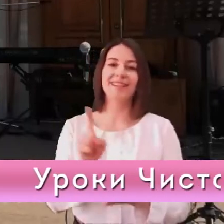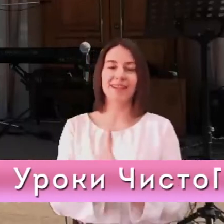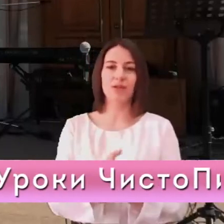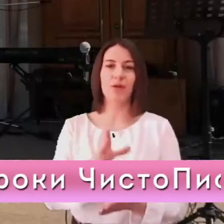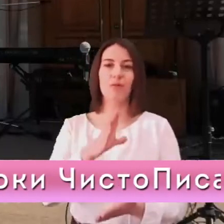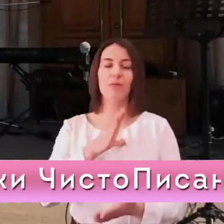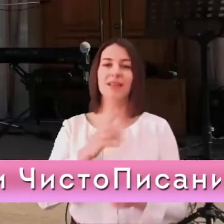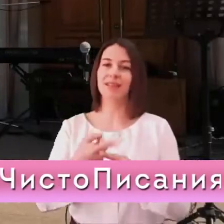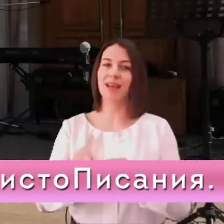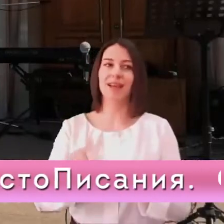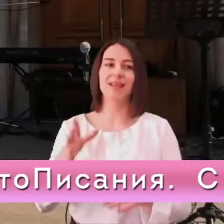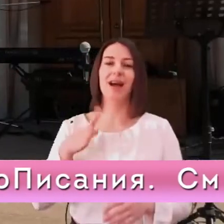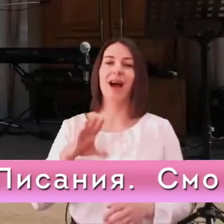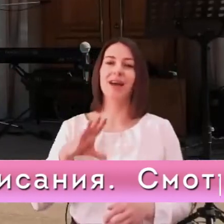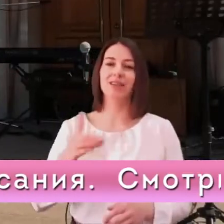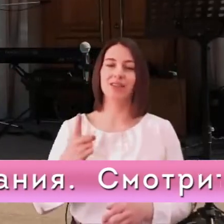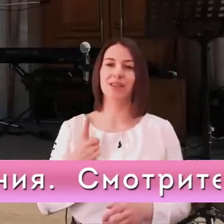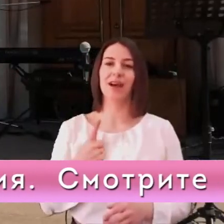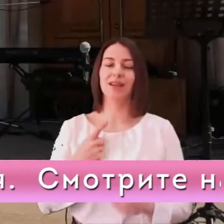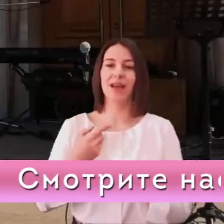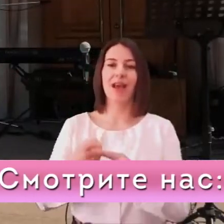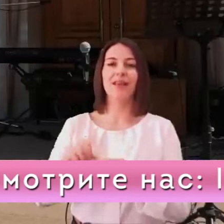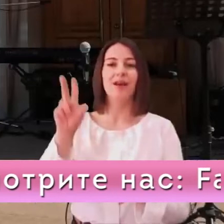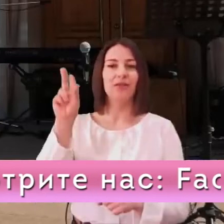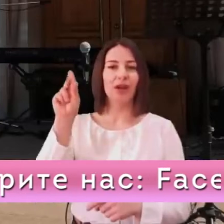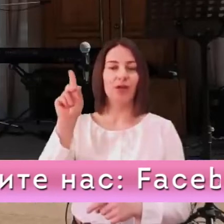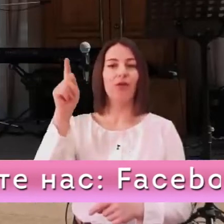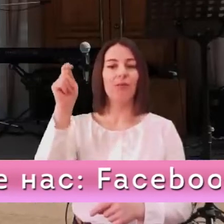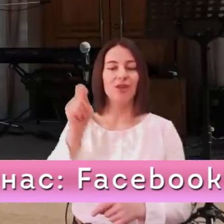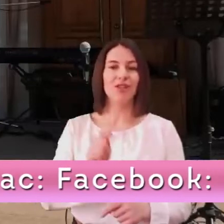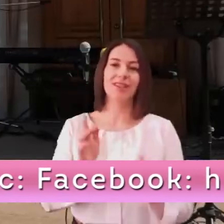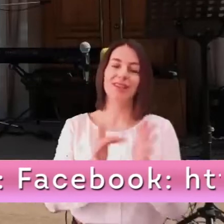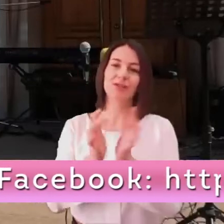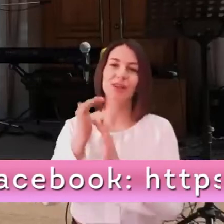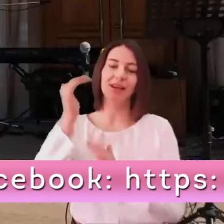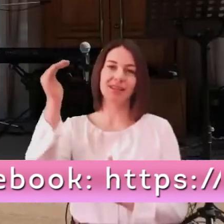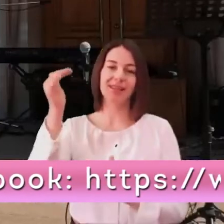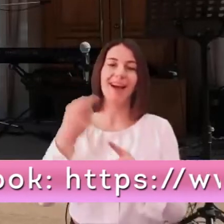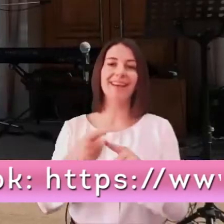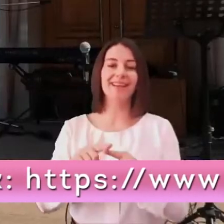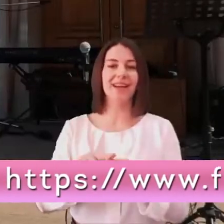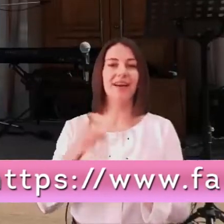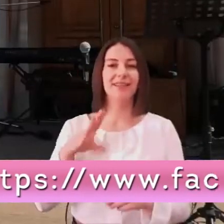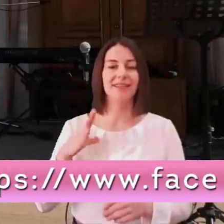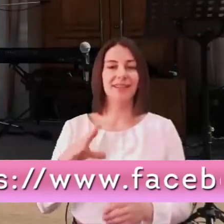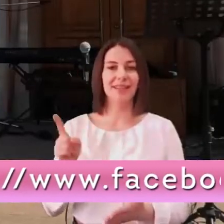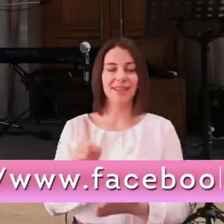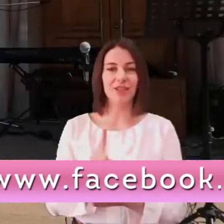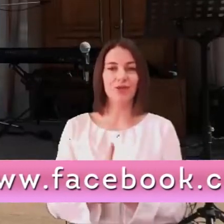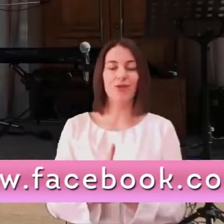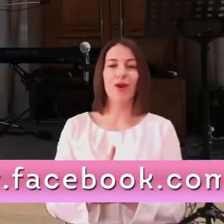ожидание второго пришествия Иисуса Христа. И это ожидание, оно должно формировать нашу